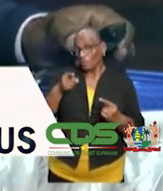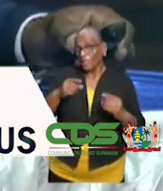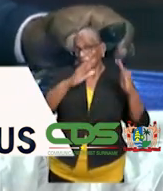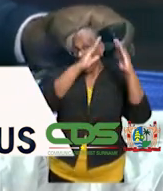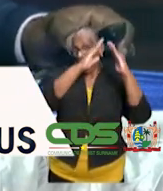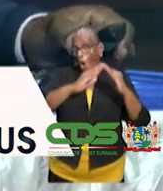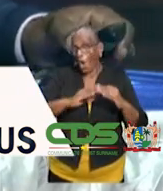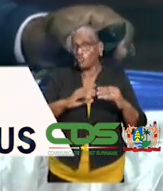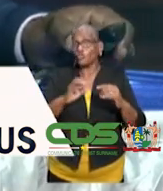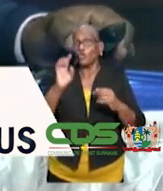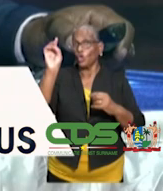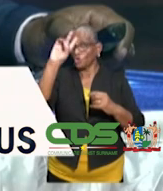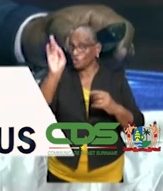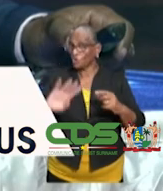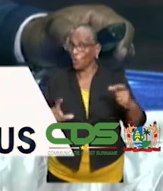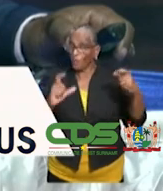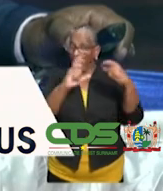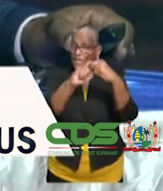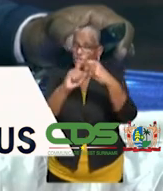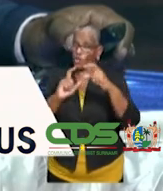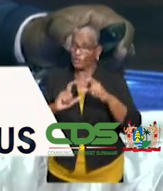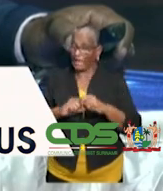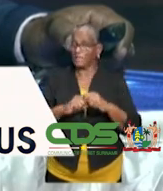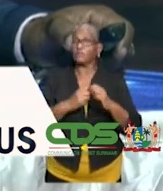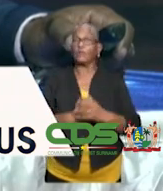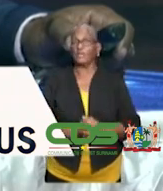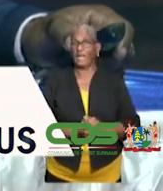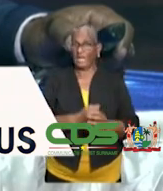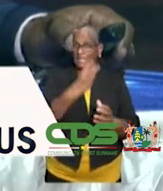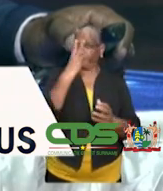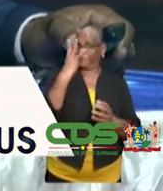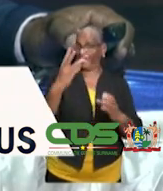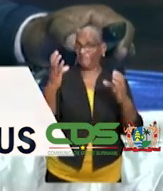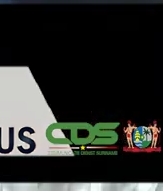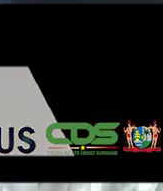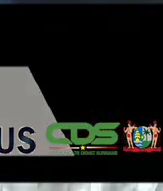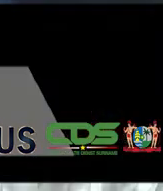heeft. Indien u een 3-fase aansluiting heeft,